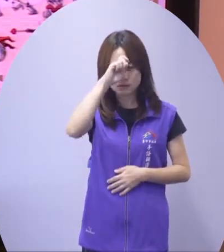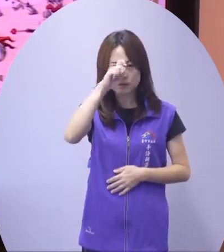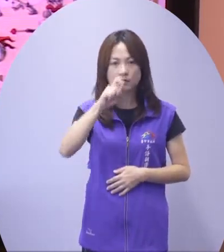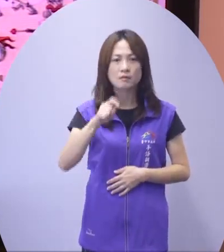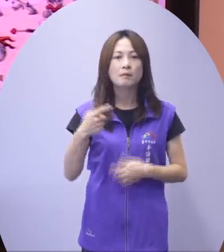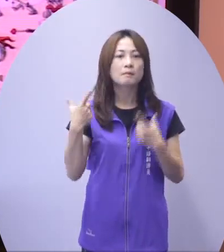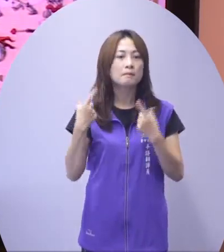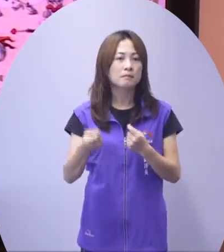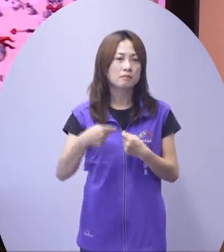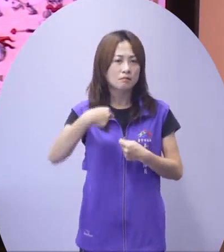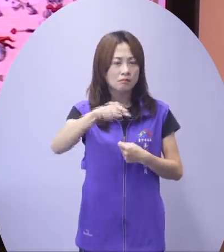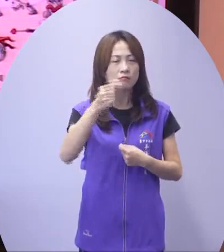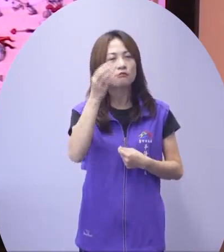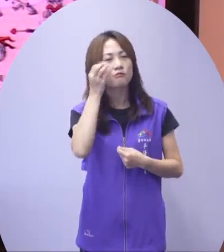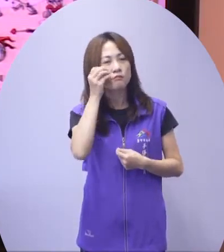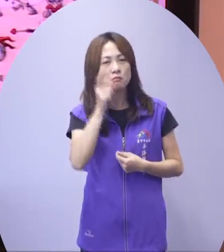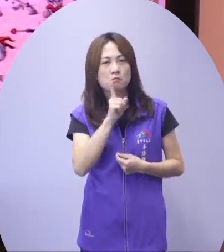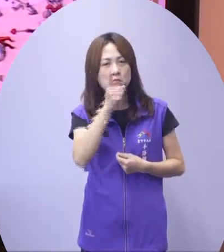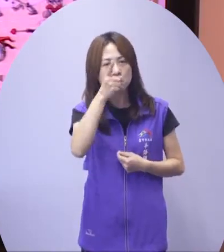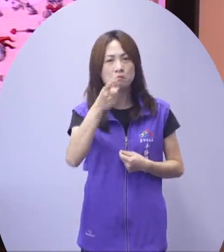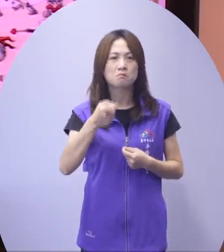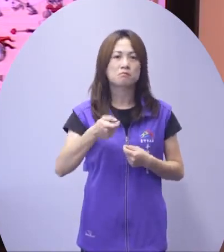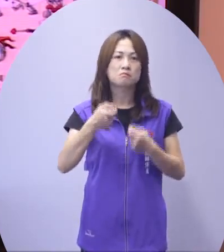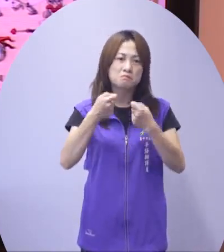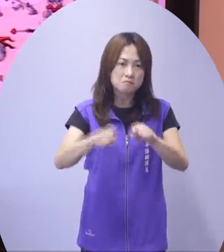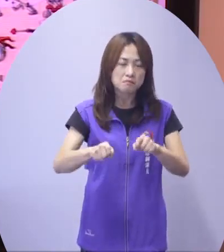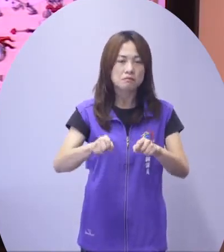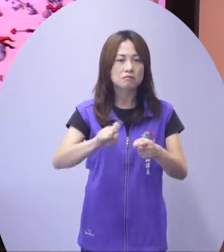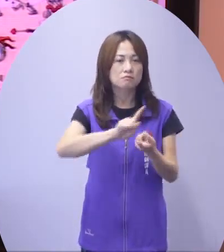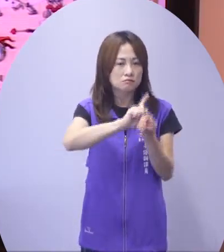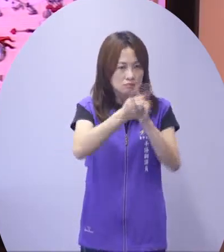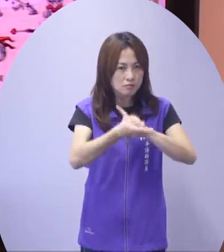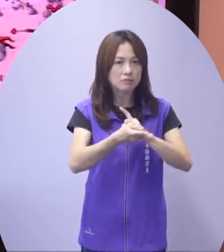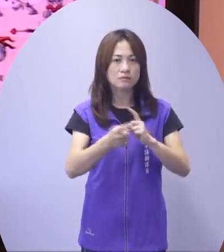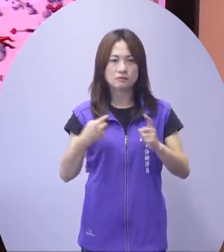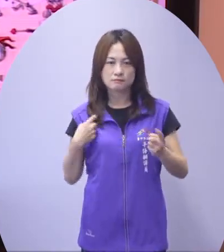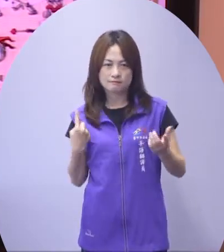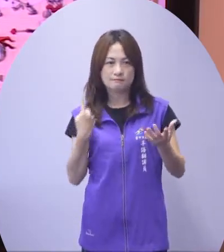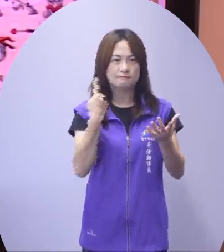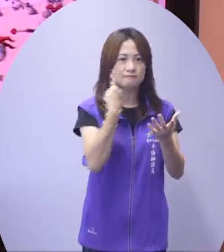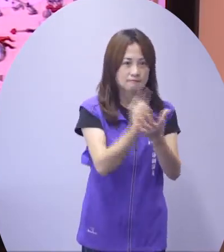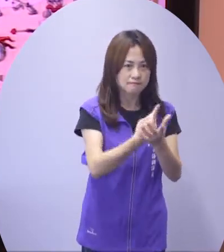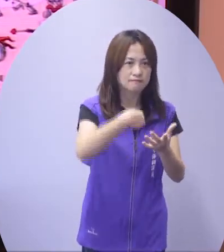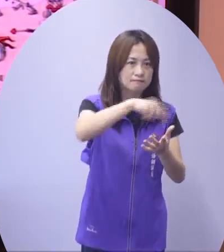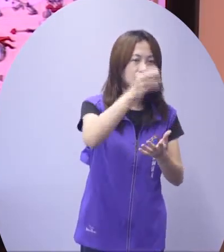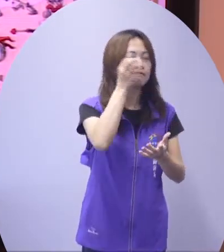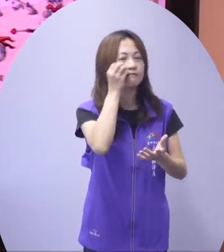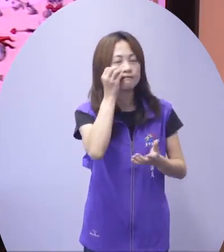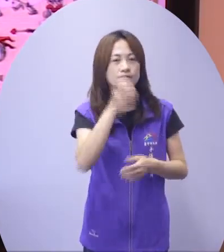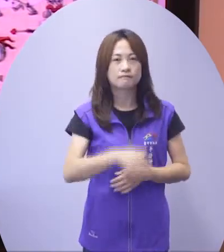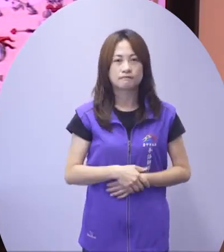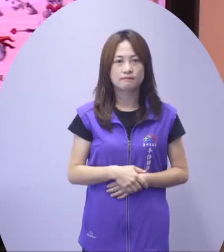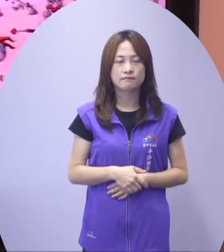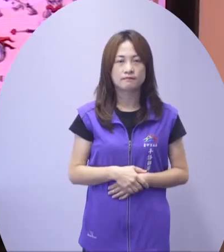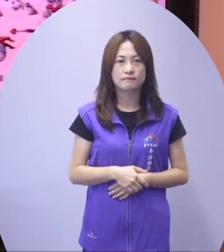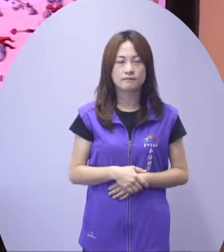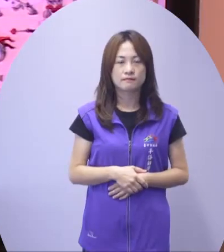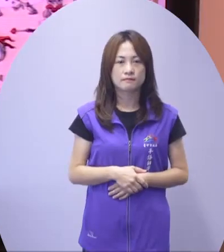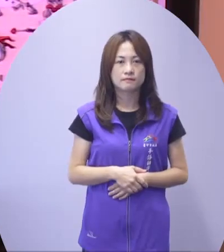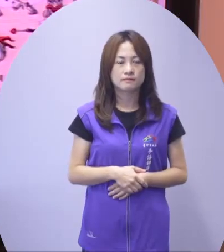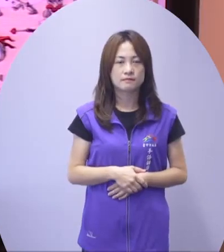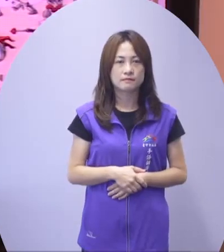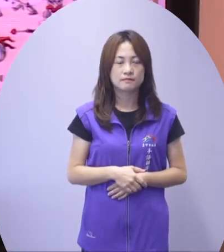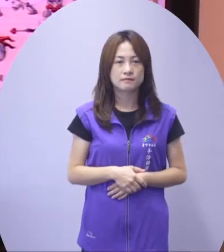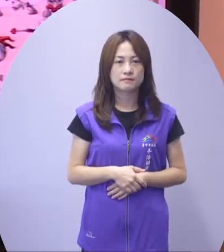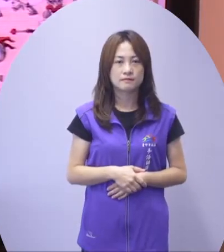与，是目前我们观光旅游哈非常时兴也非常新颖的一个沉浸式体验的一种方式。那么策